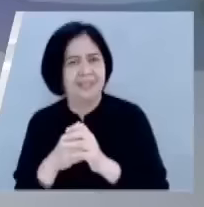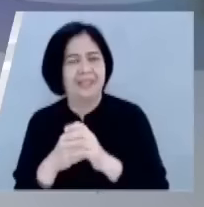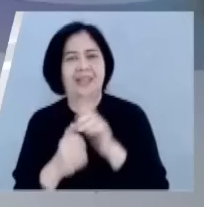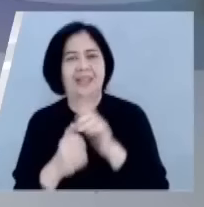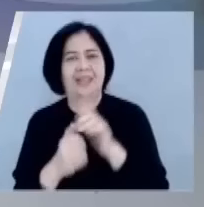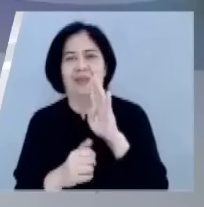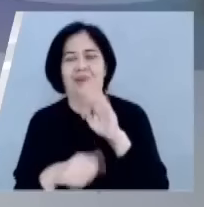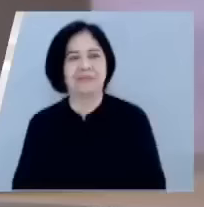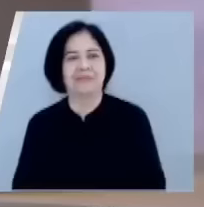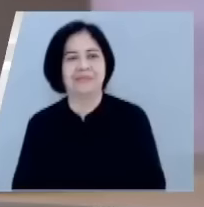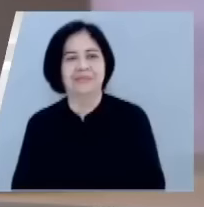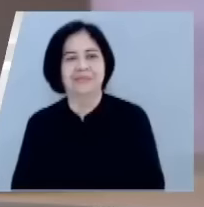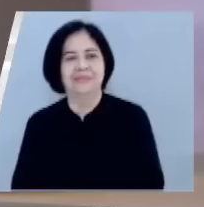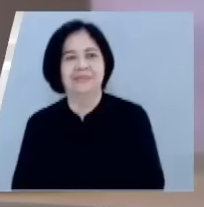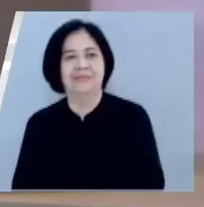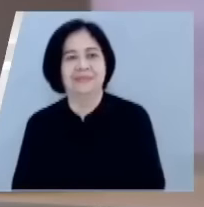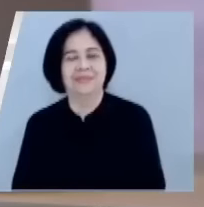oras.